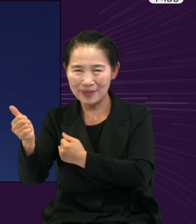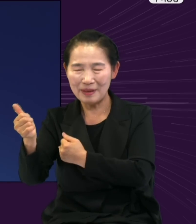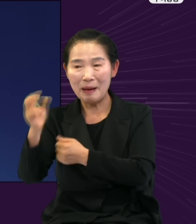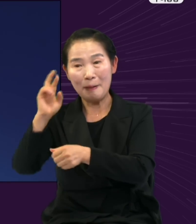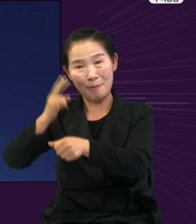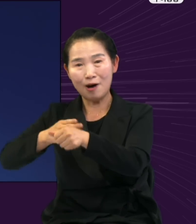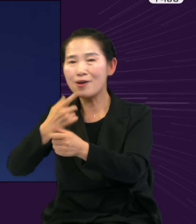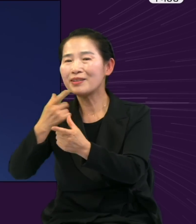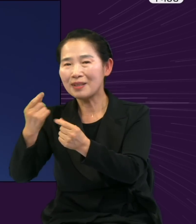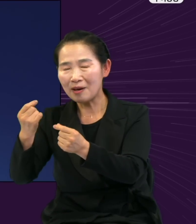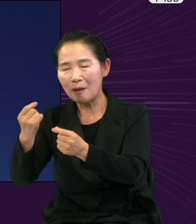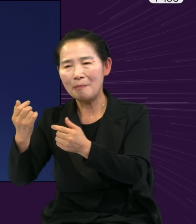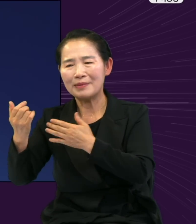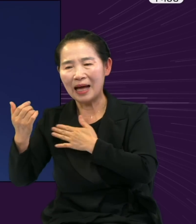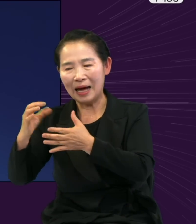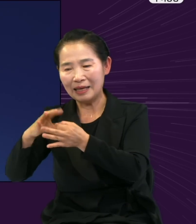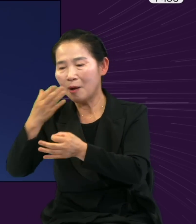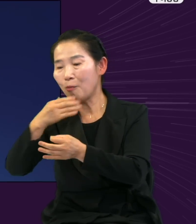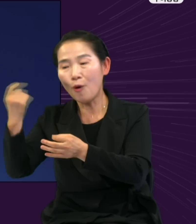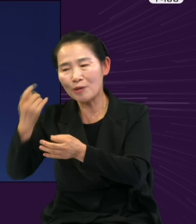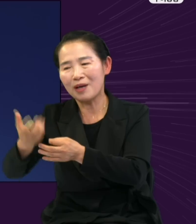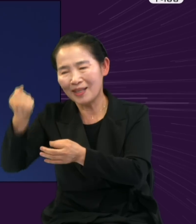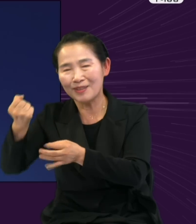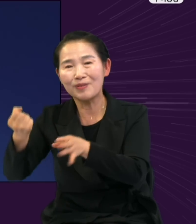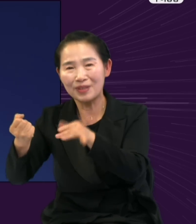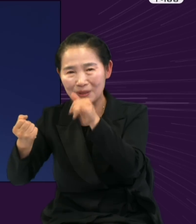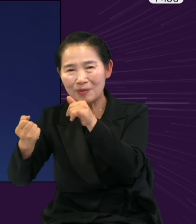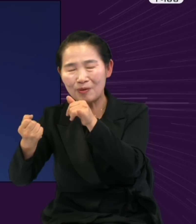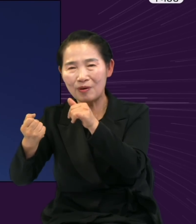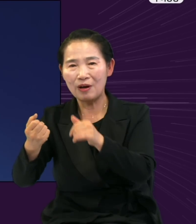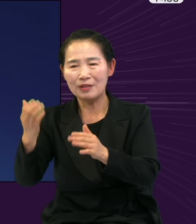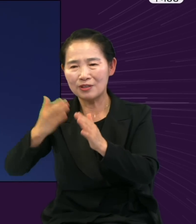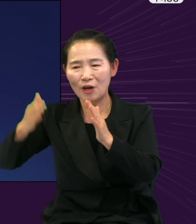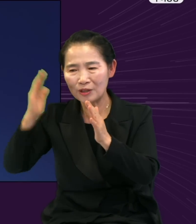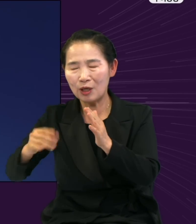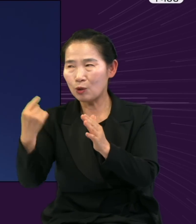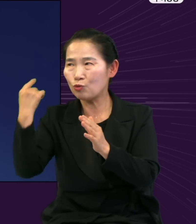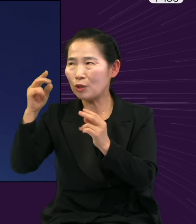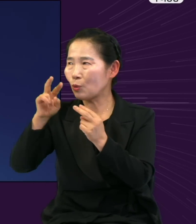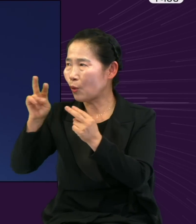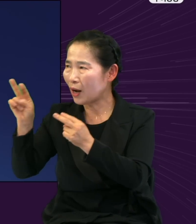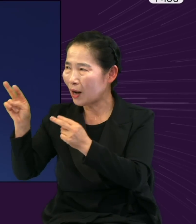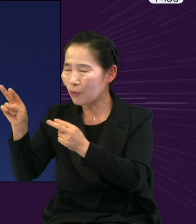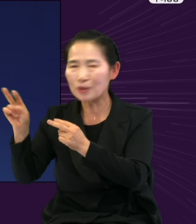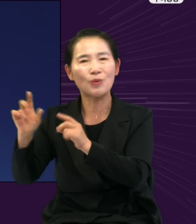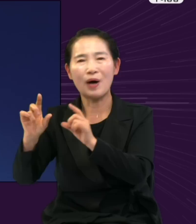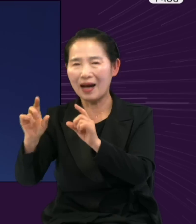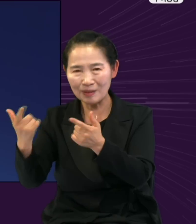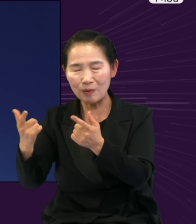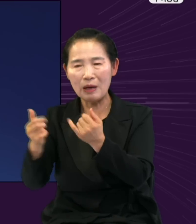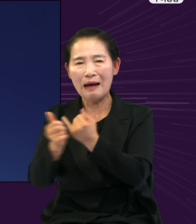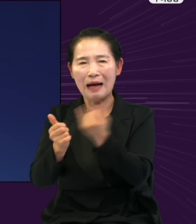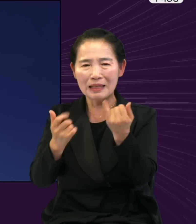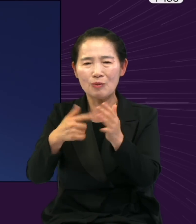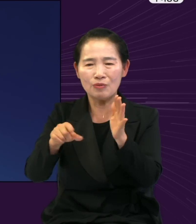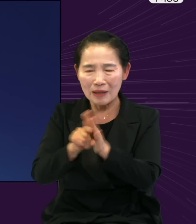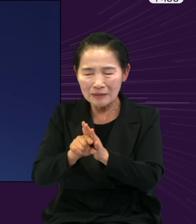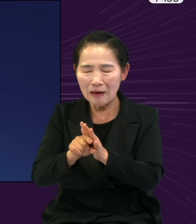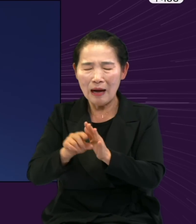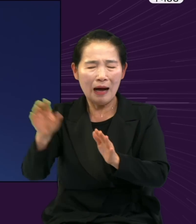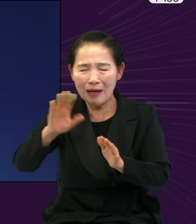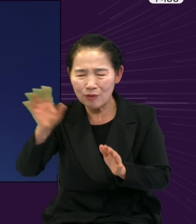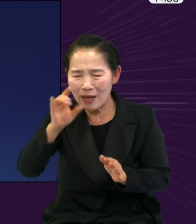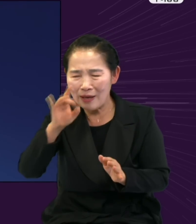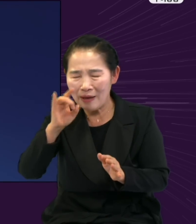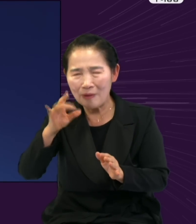그 복음을 따라 뒤도 돌아보지 않고, 한 번쯤은 나를 생각했을 수도 있을 텐데, 아니 주님 안 되겠어요 라고 거절할 수도